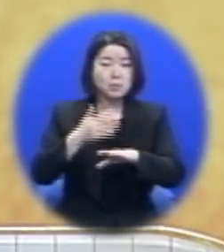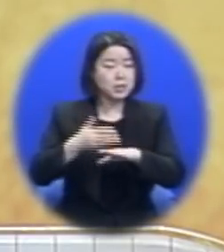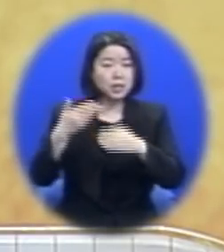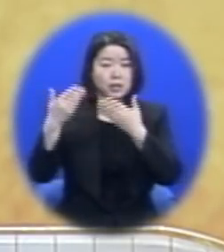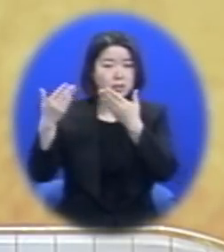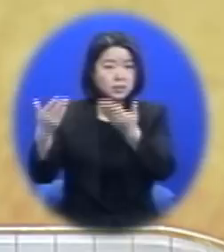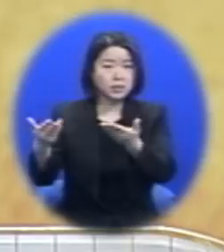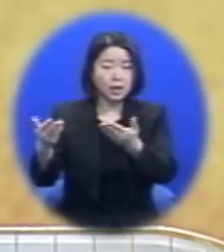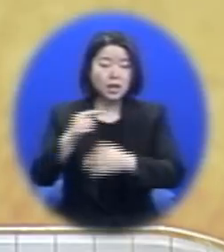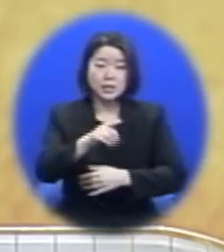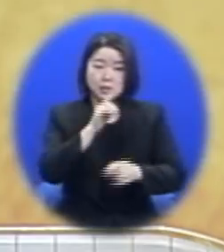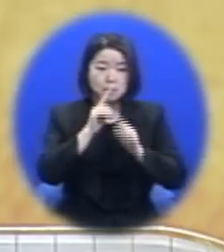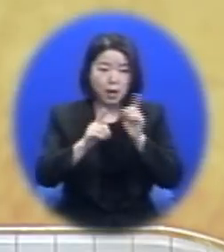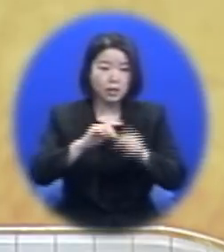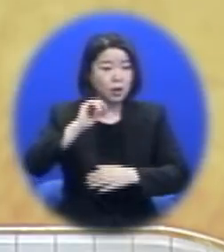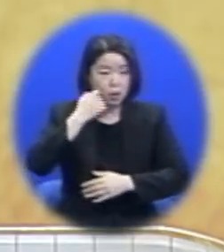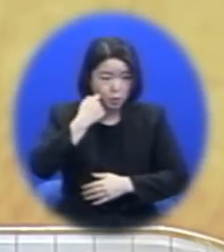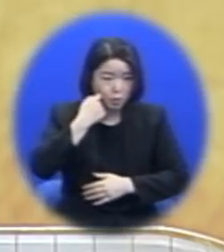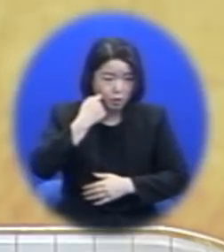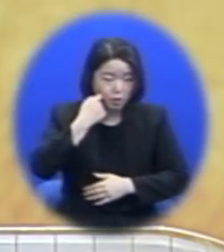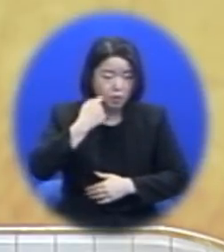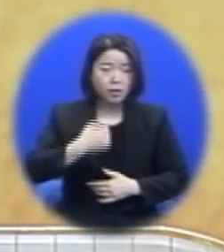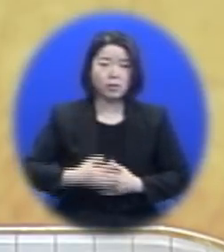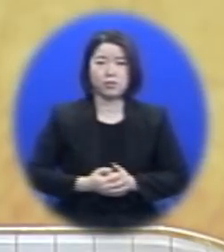하기가 그렇게 어려우냐?